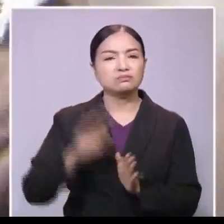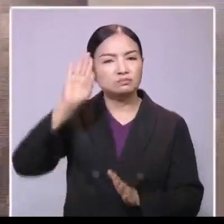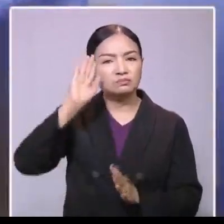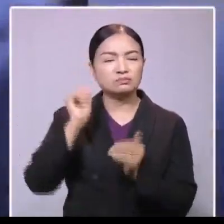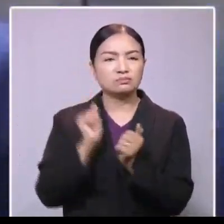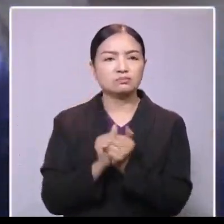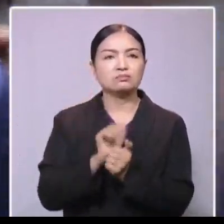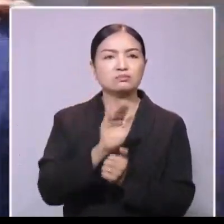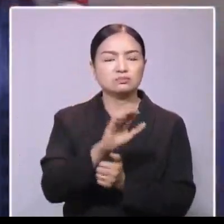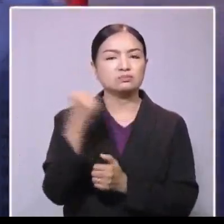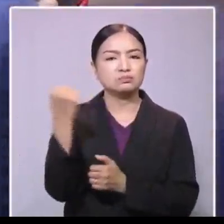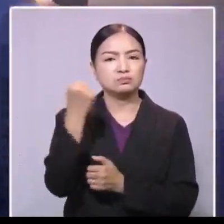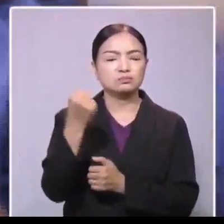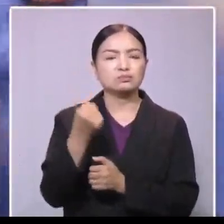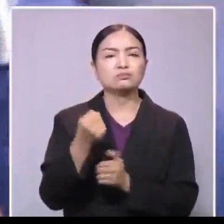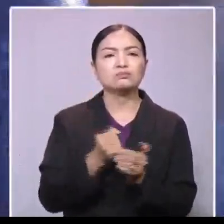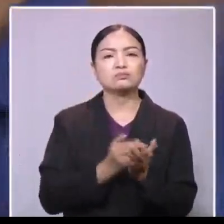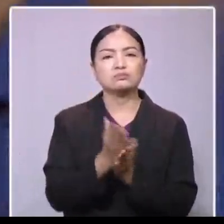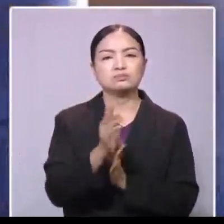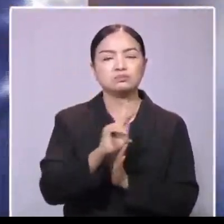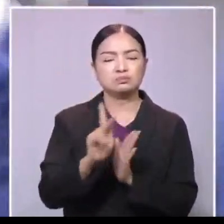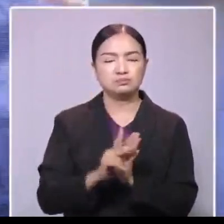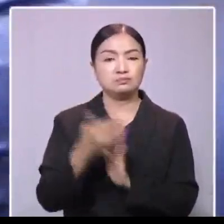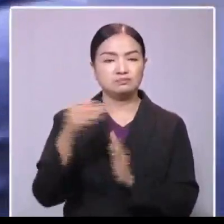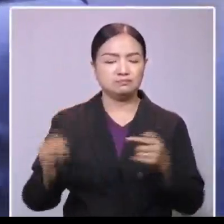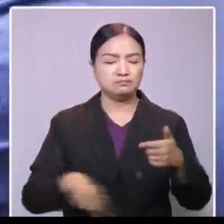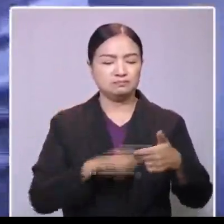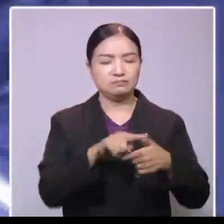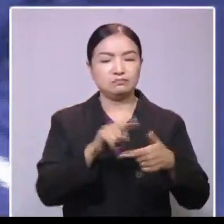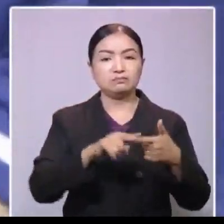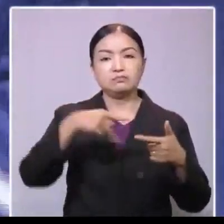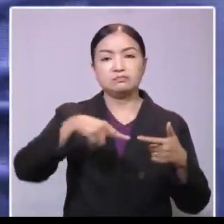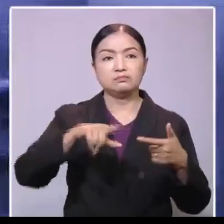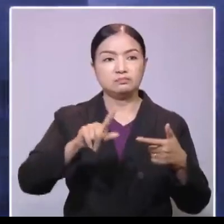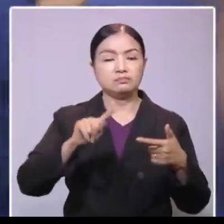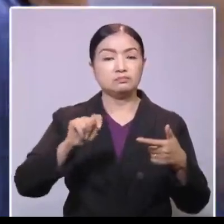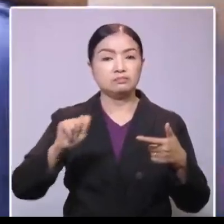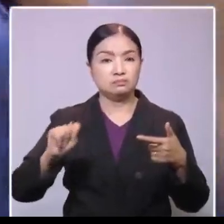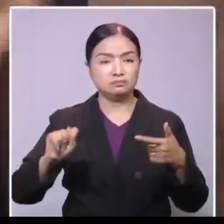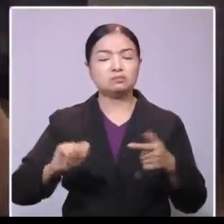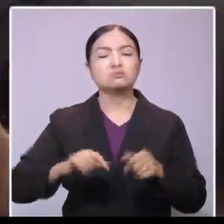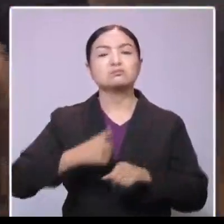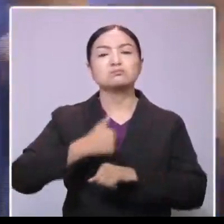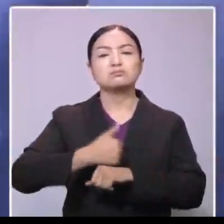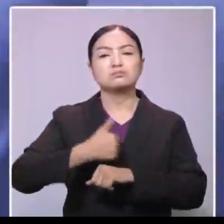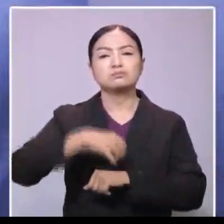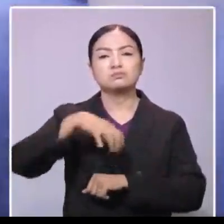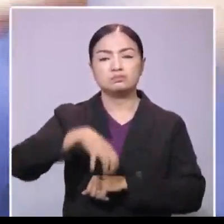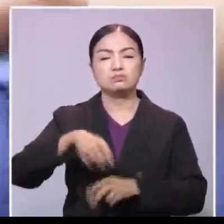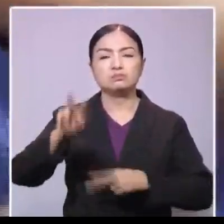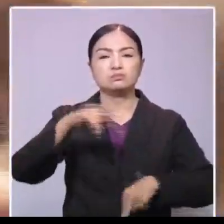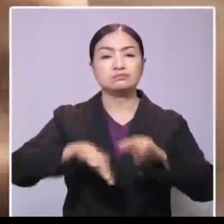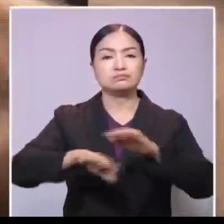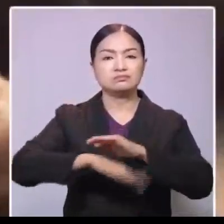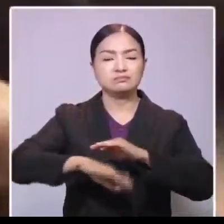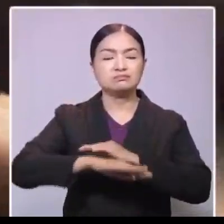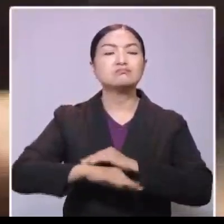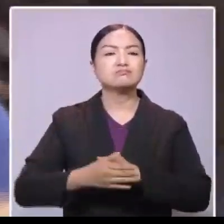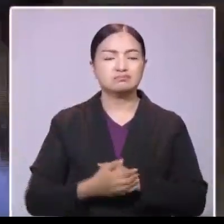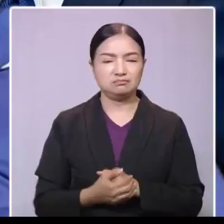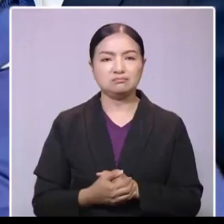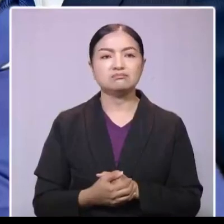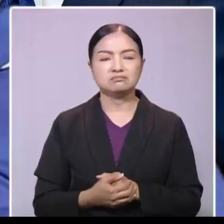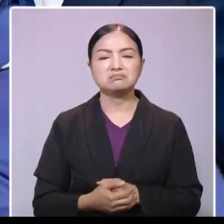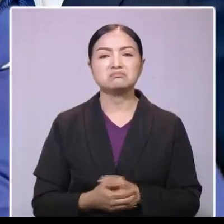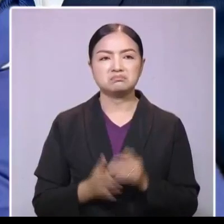ชาติคนที่ 2พล.ตำรวจตรีธวัฒชัยเมฆประเสริฐสุขเมื่อครั้งเป็นผู้บังคับการกองพิสูจน์หลักฐานในฐานความผิด